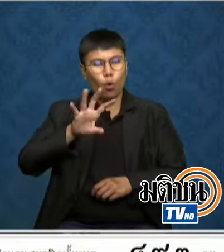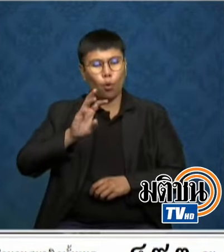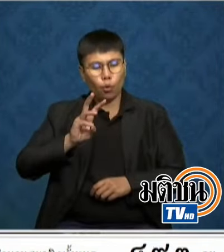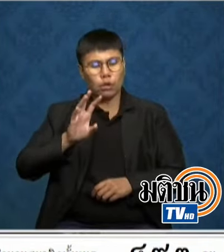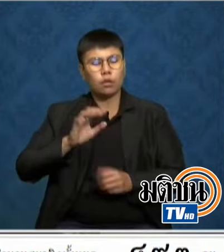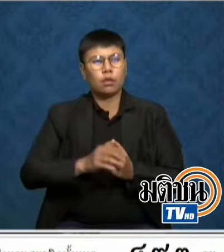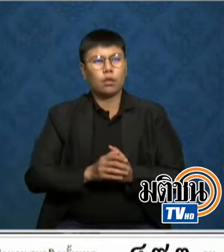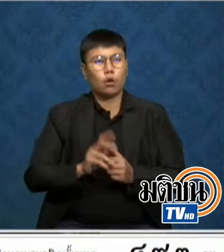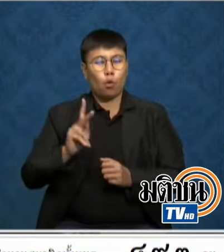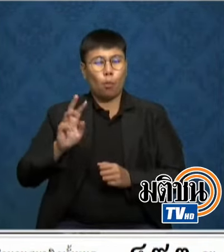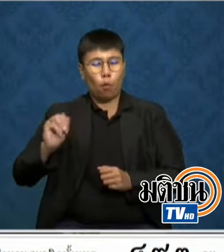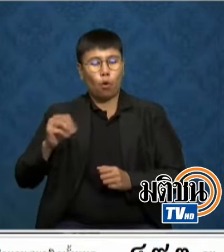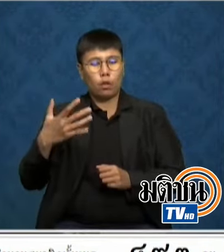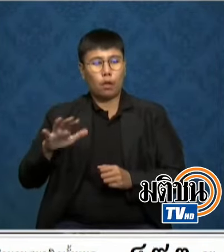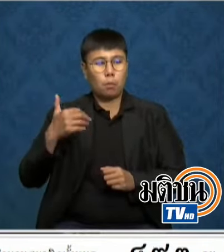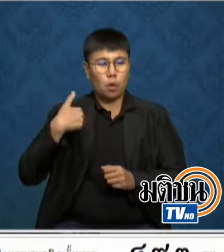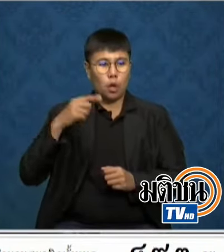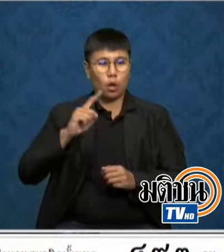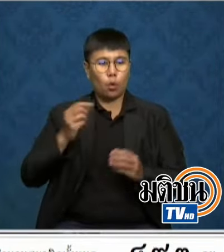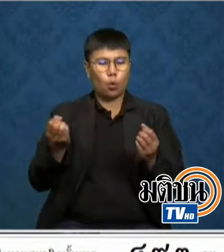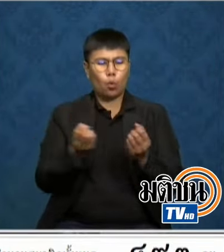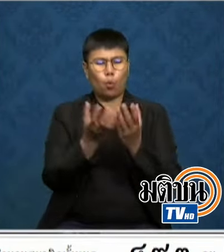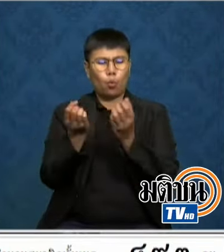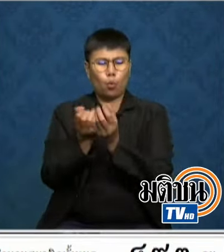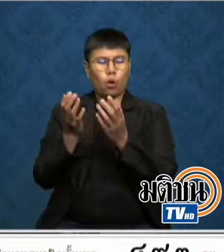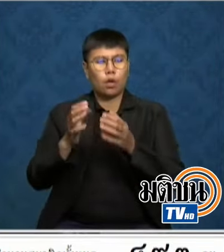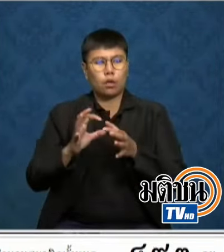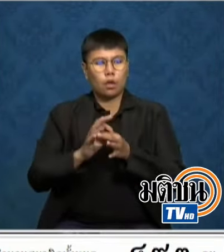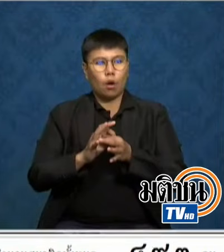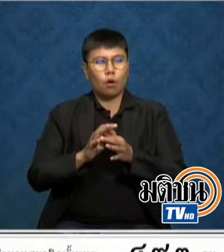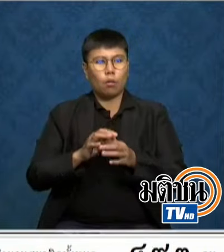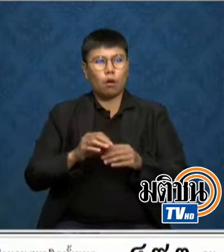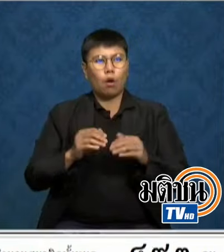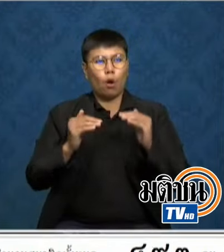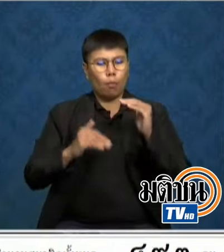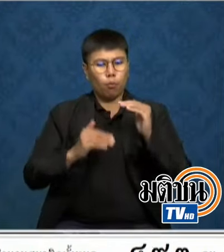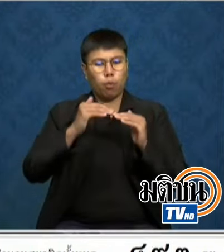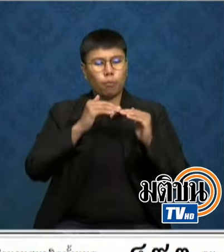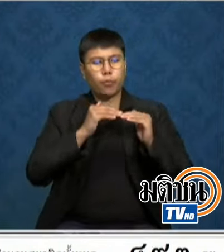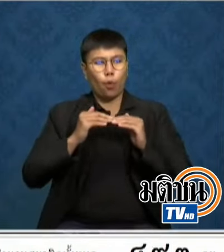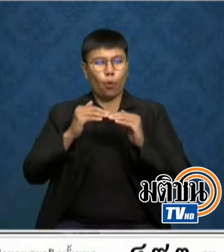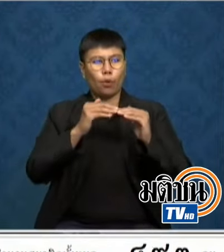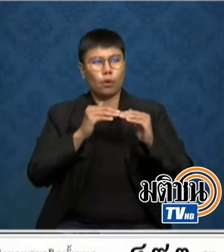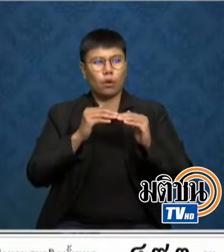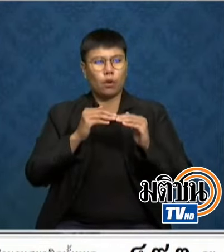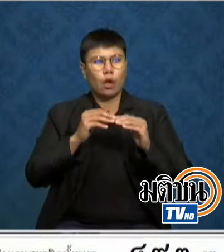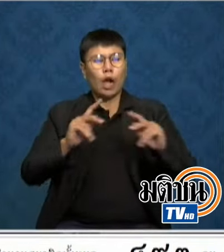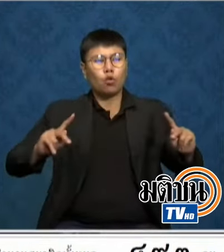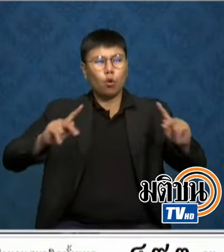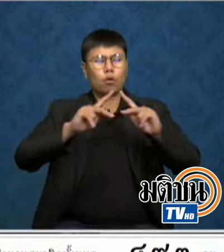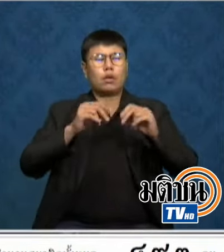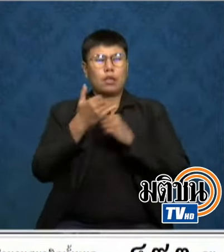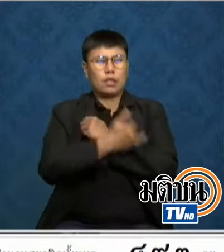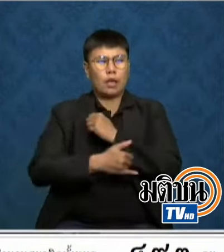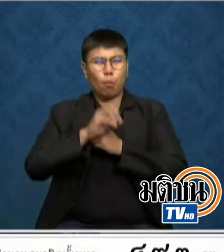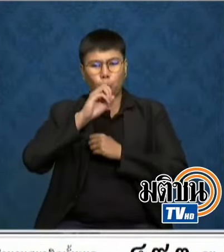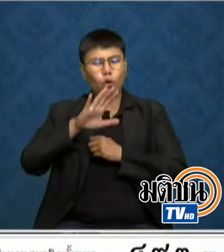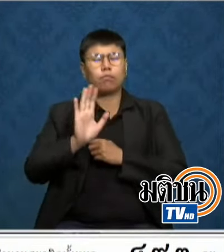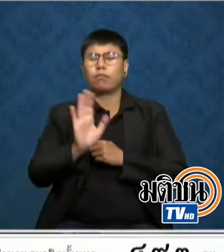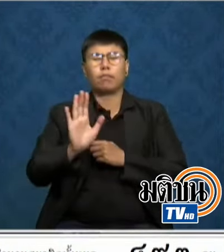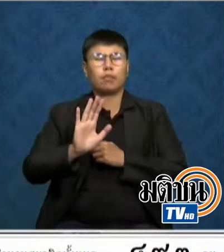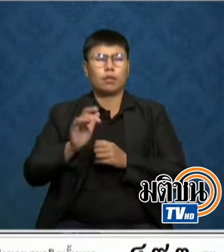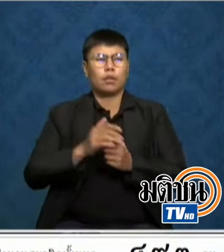ถึงพี่น้องที่ได้รับความกระทบกระเทือนในเรื่องสิทธิมนุษยชนกระทรวงต่างประเทศบอกอย่าไปยกเลยแต่ท่านนายกรัฐมนตรีท่